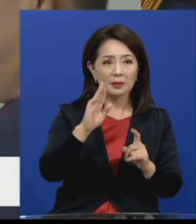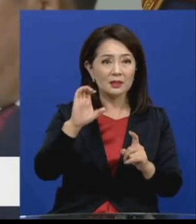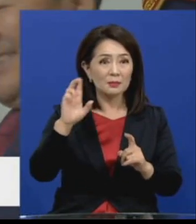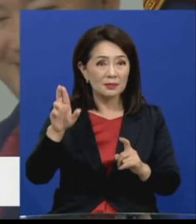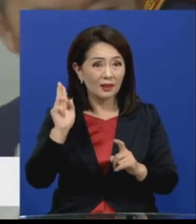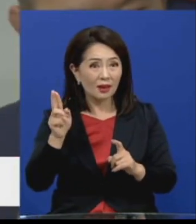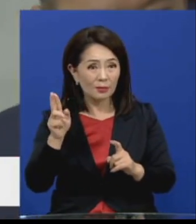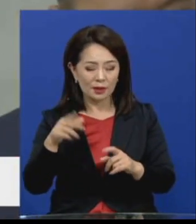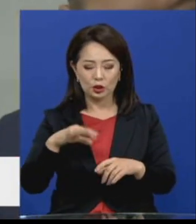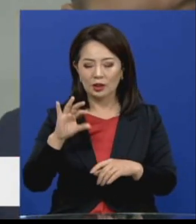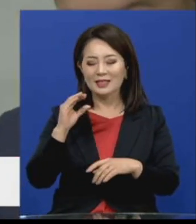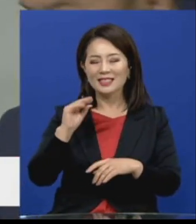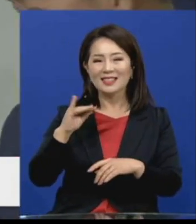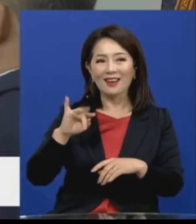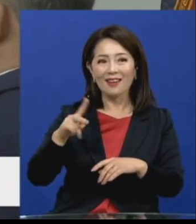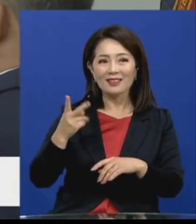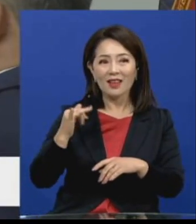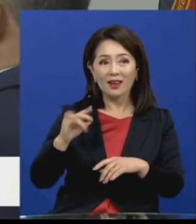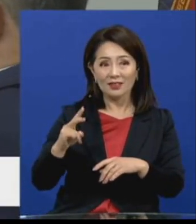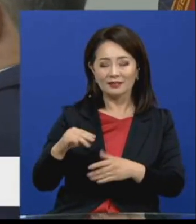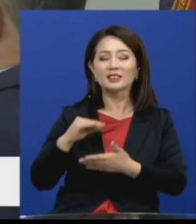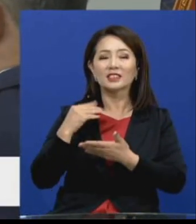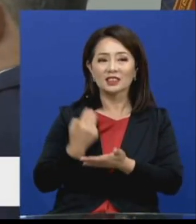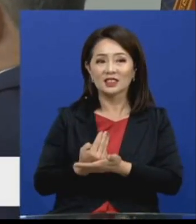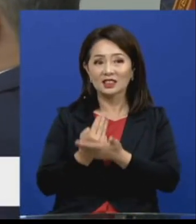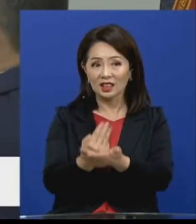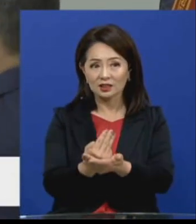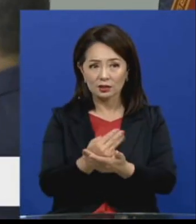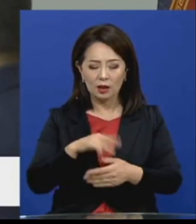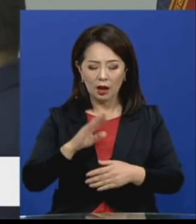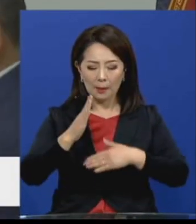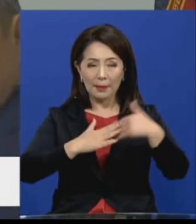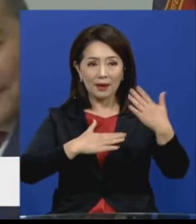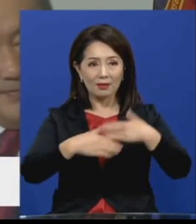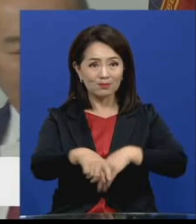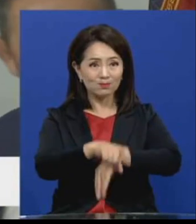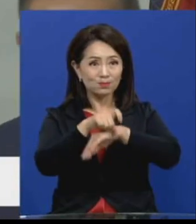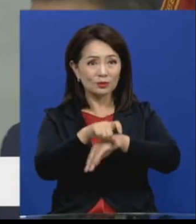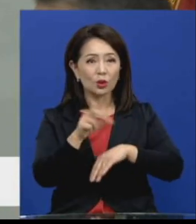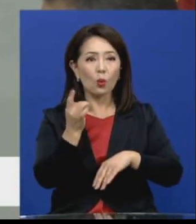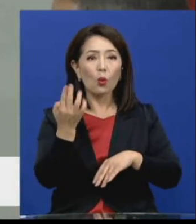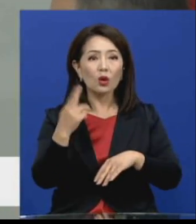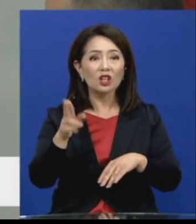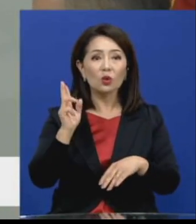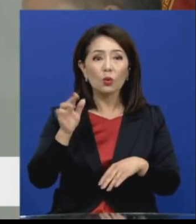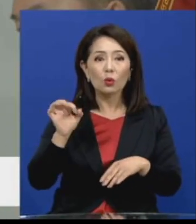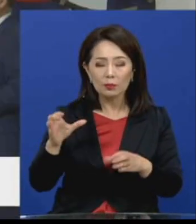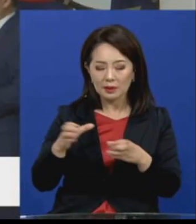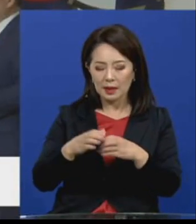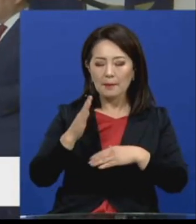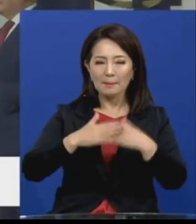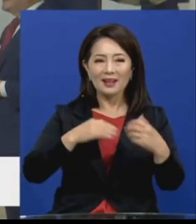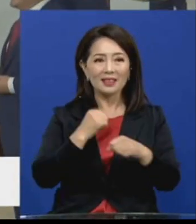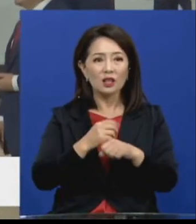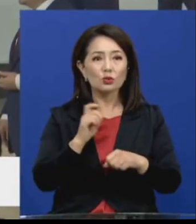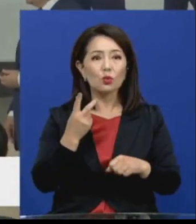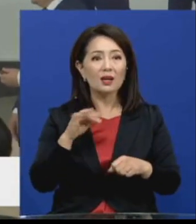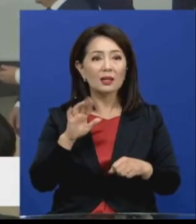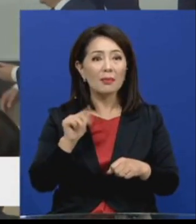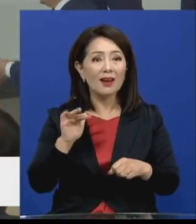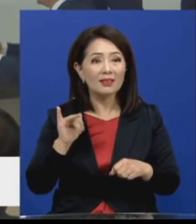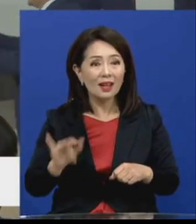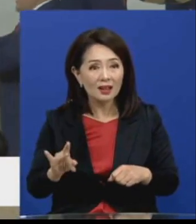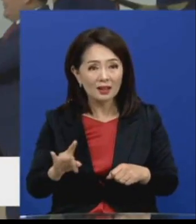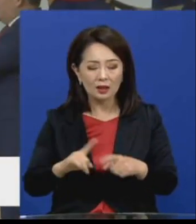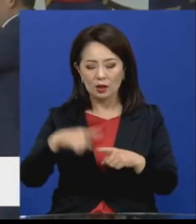компани ерөнхий захирал Жаргал Сайхан нар шагнасан. Мөн Монгол Улсын гавьяат барилгачин цолоор Хурд Групп компани барилгын даамал Хүрл Баатар,